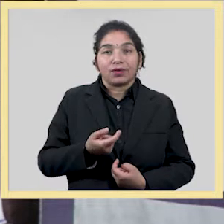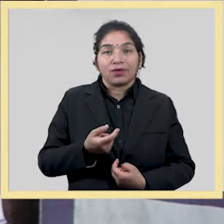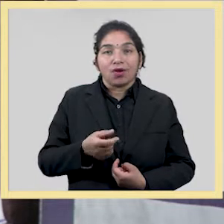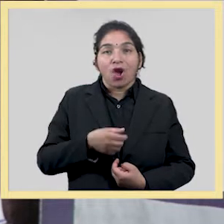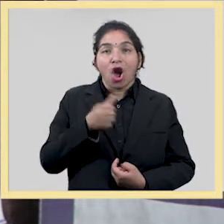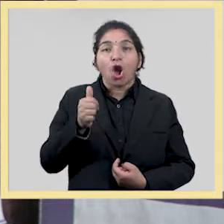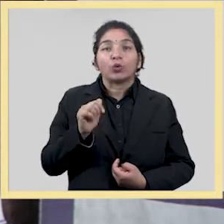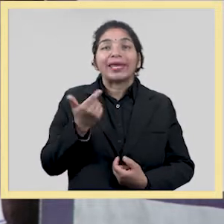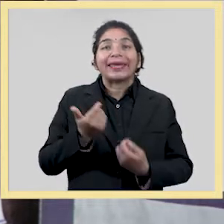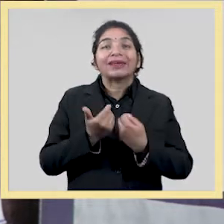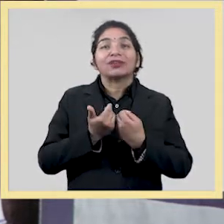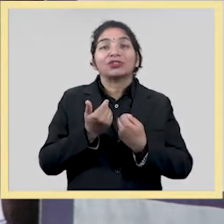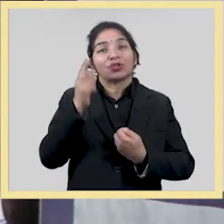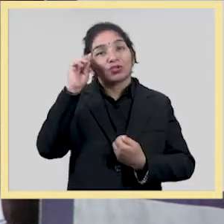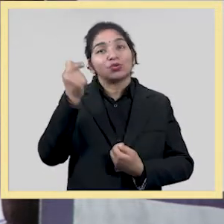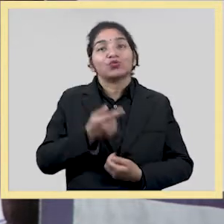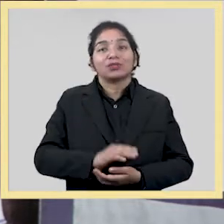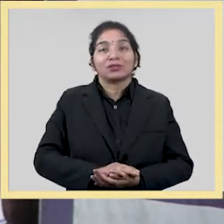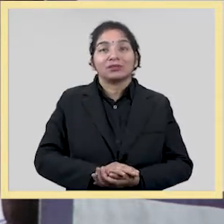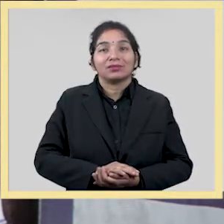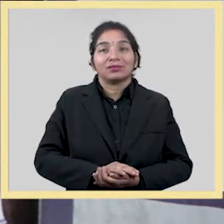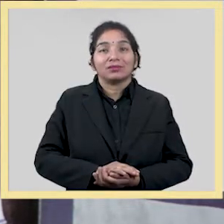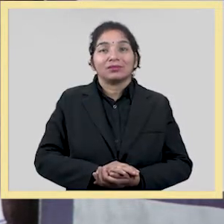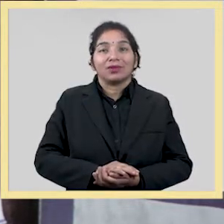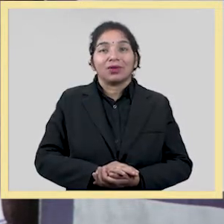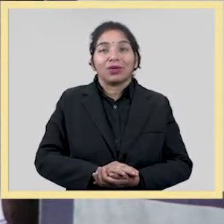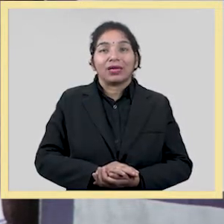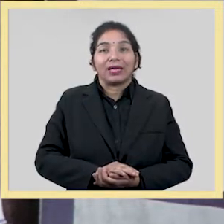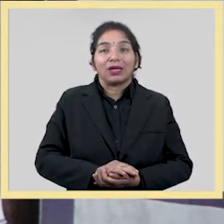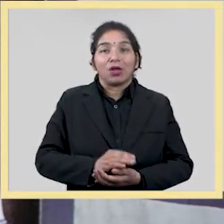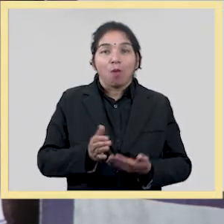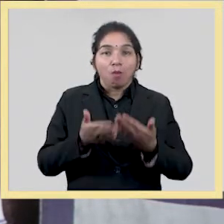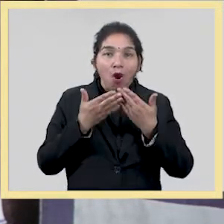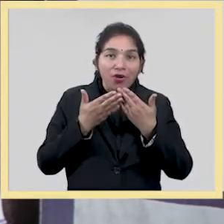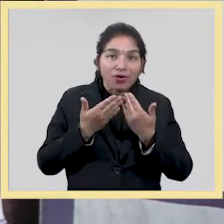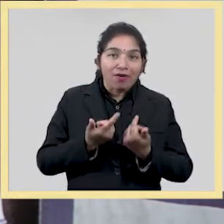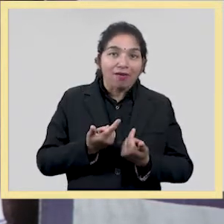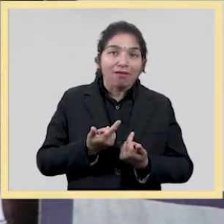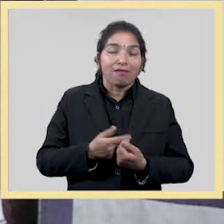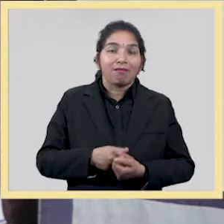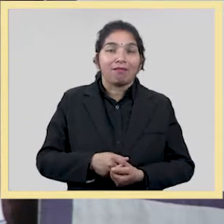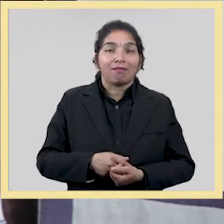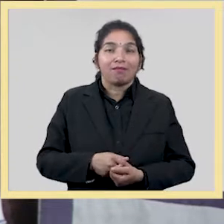अनि अरू के गर्न सजिलो हुन्छ? अरू पढ्न,